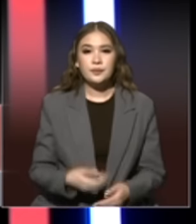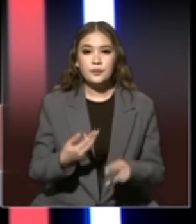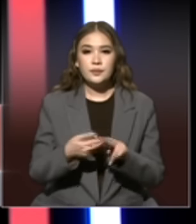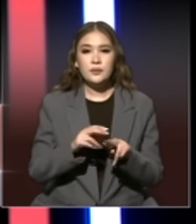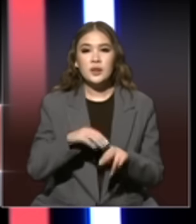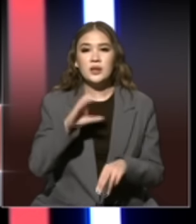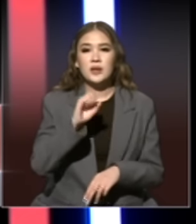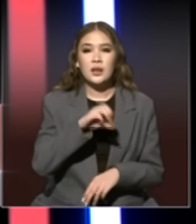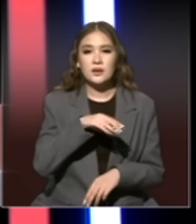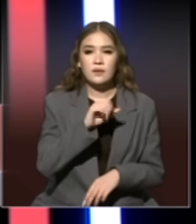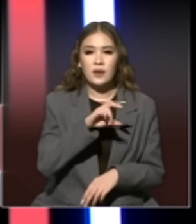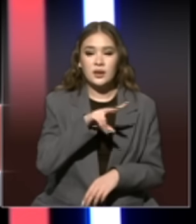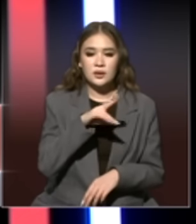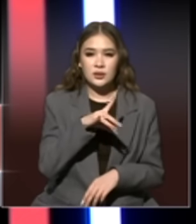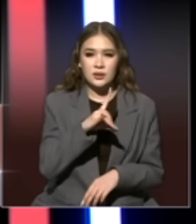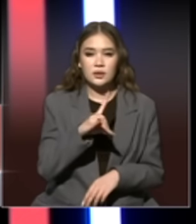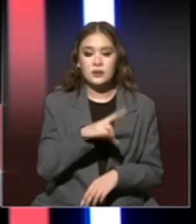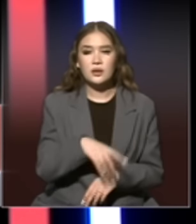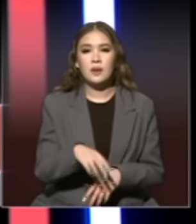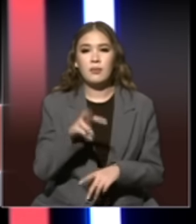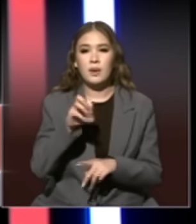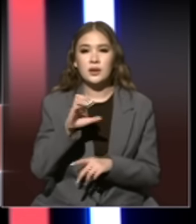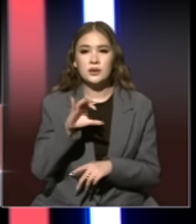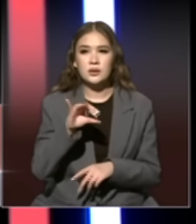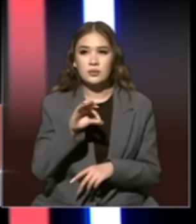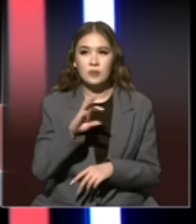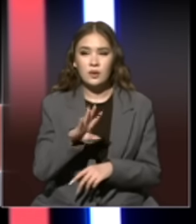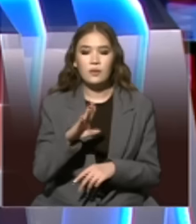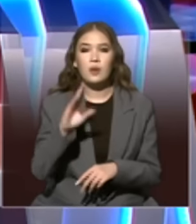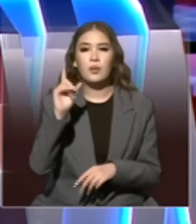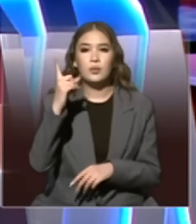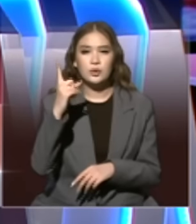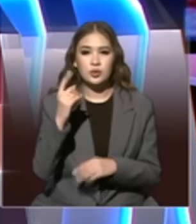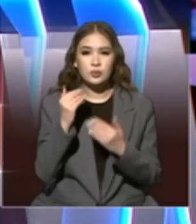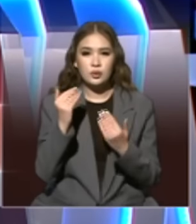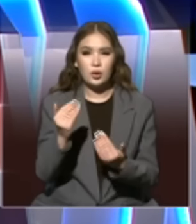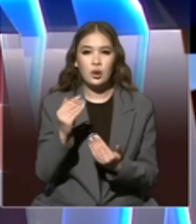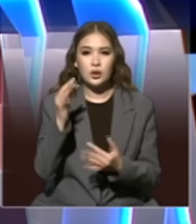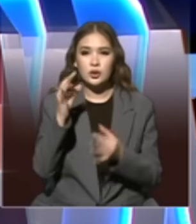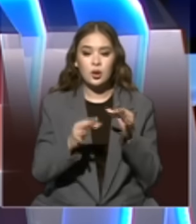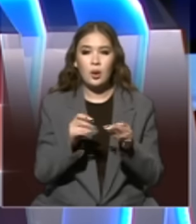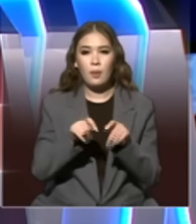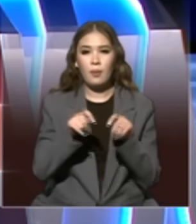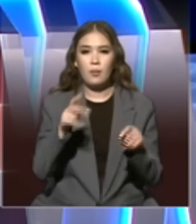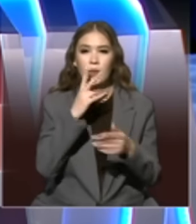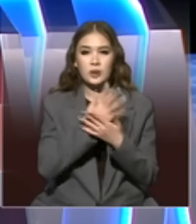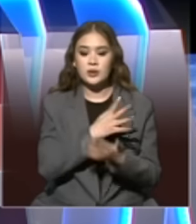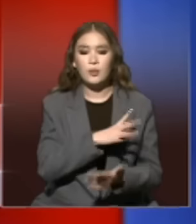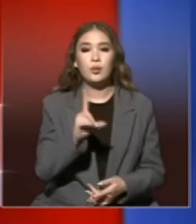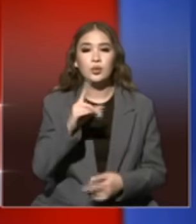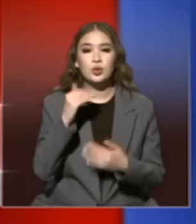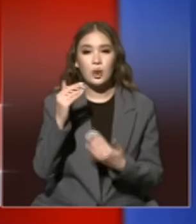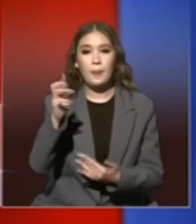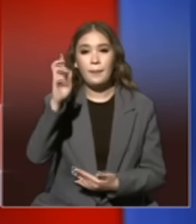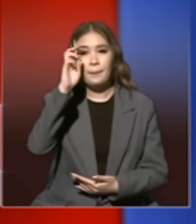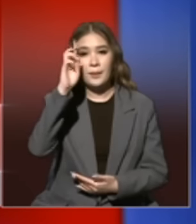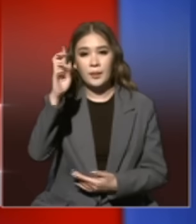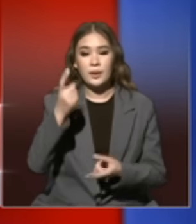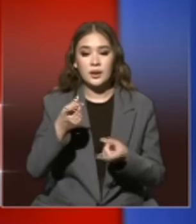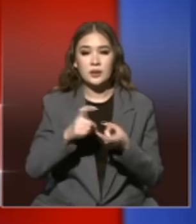Сатыбалдының, Мәсімовтің ісі неге ашылып кетті, бірақ ол жерде мемлекеттік құпияға сәйкес жабық түрде қаралды деп айтылып